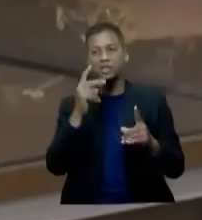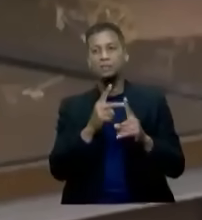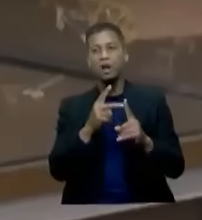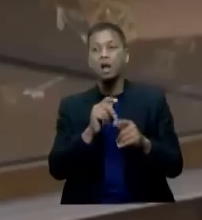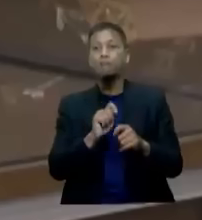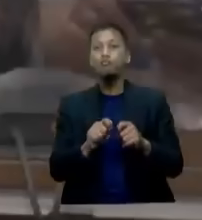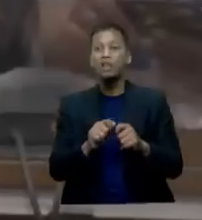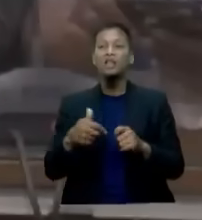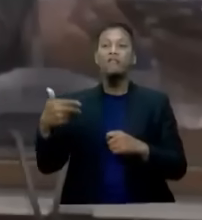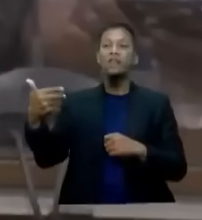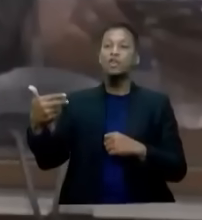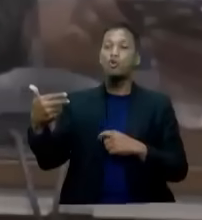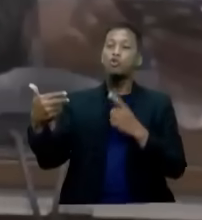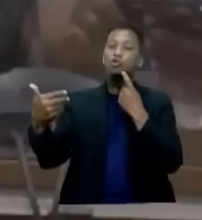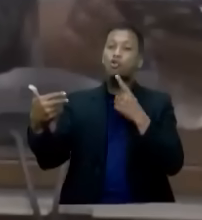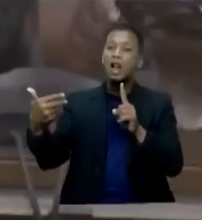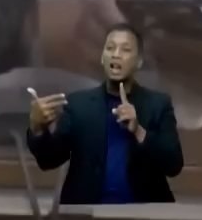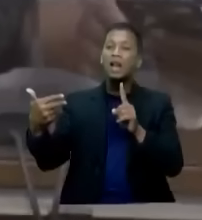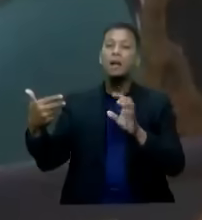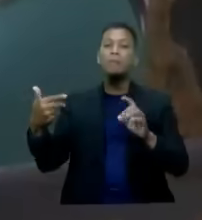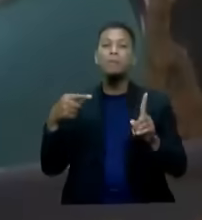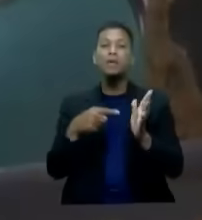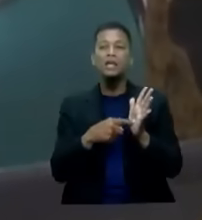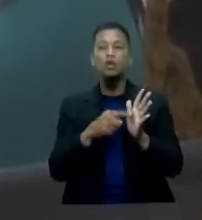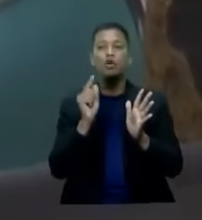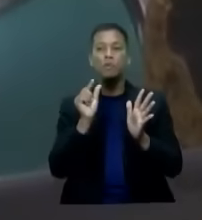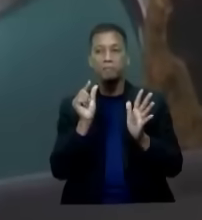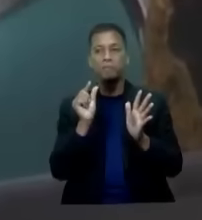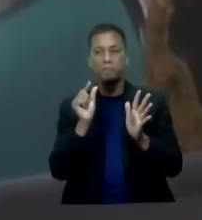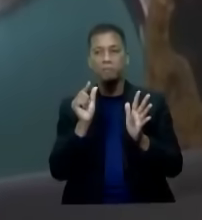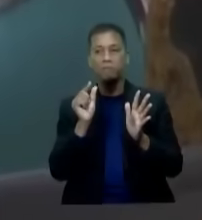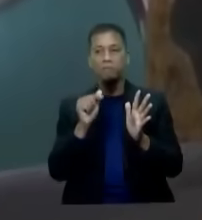video pernyataan tentang pemilihan umum dan kinerja pemerintahan Joko Widodo.